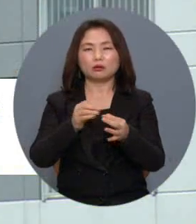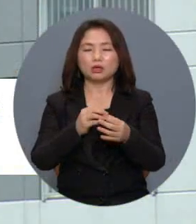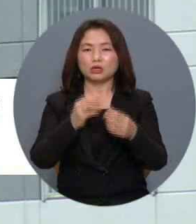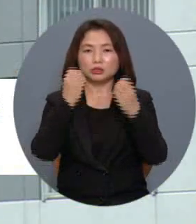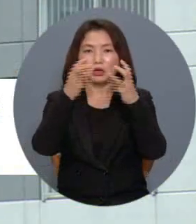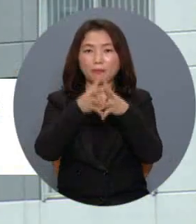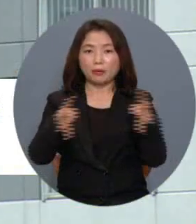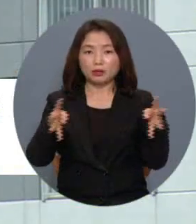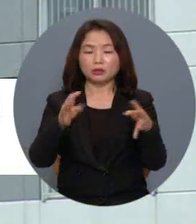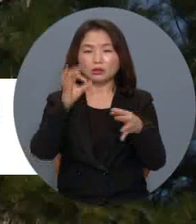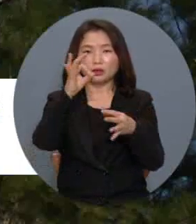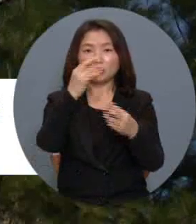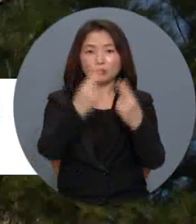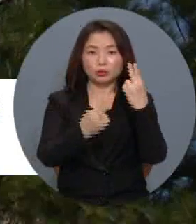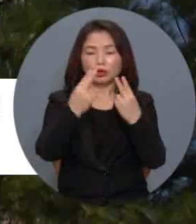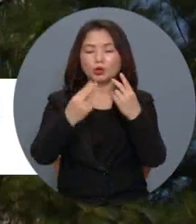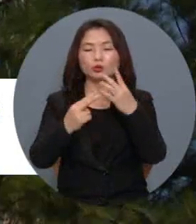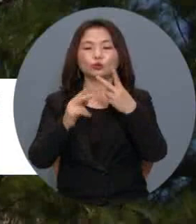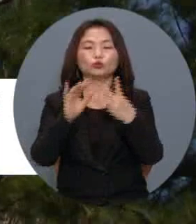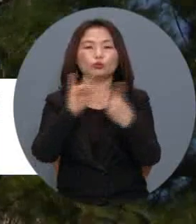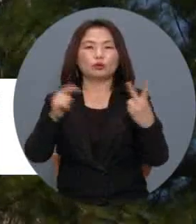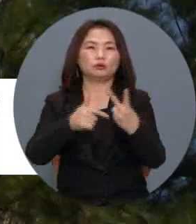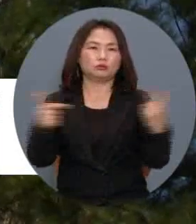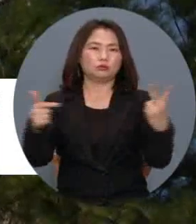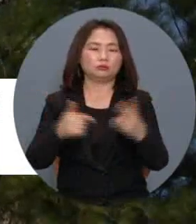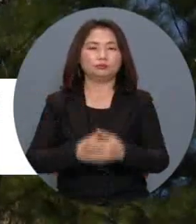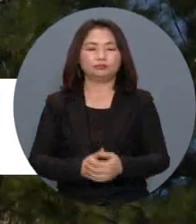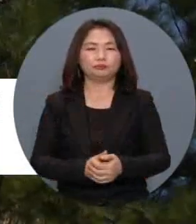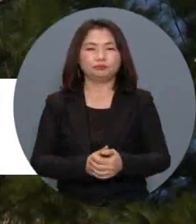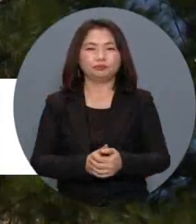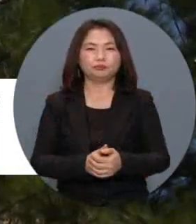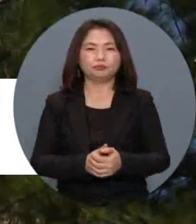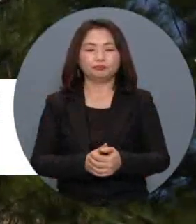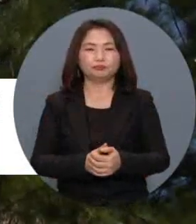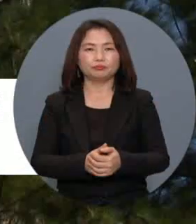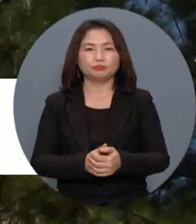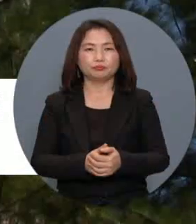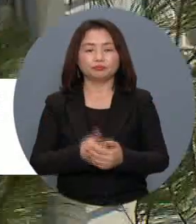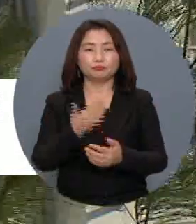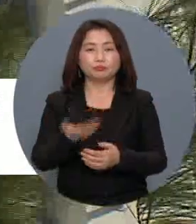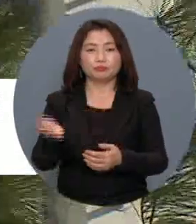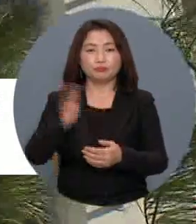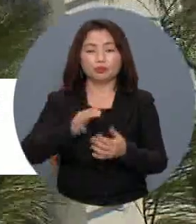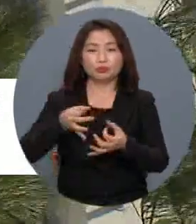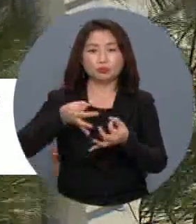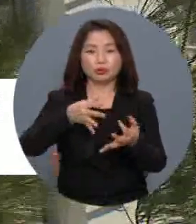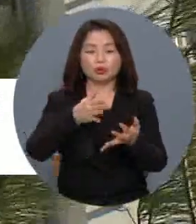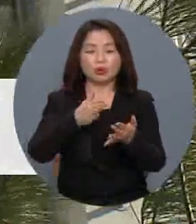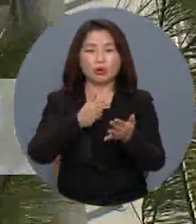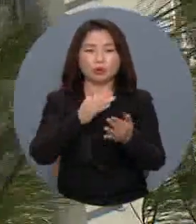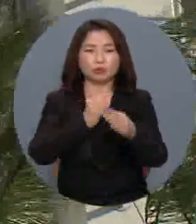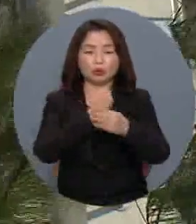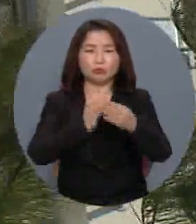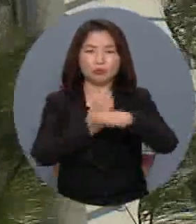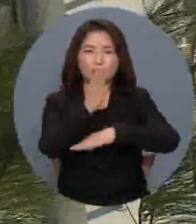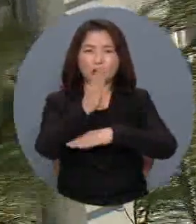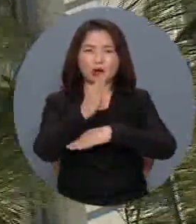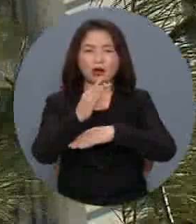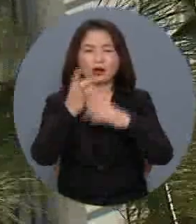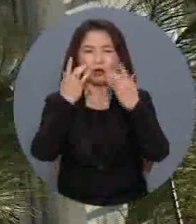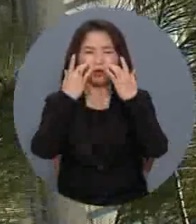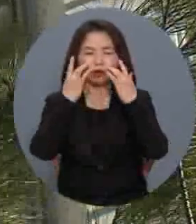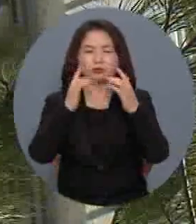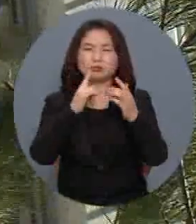신규 아파트 분양 가격보다 두 배 가까이 높았습니다. 하지만 투기성 과수요로 인한 거품이라는